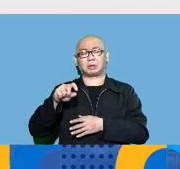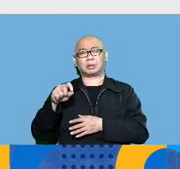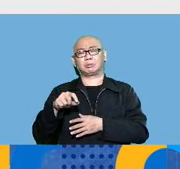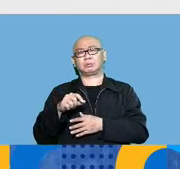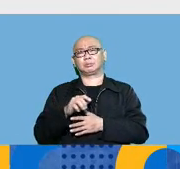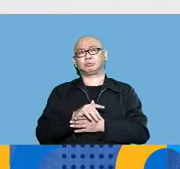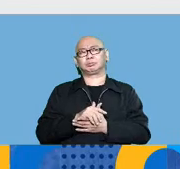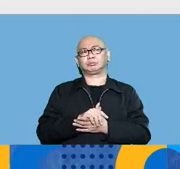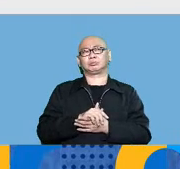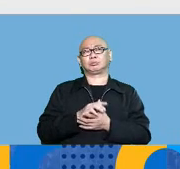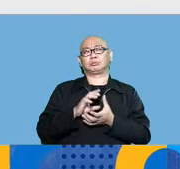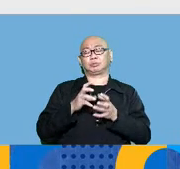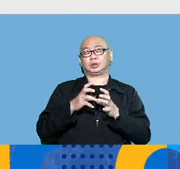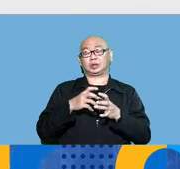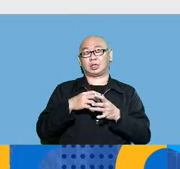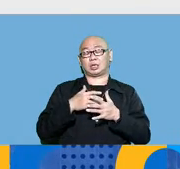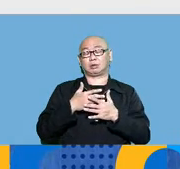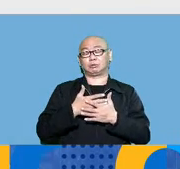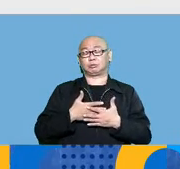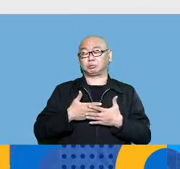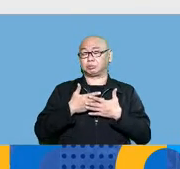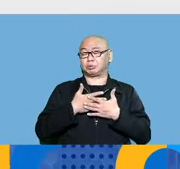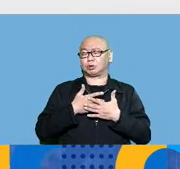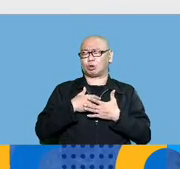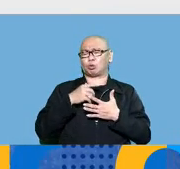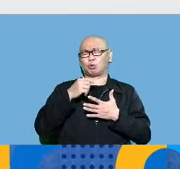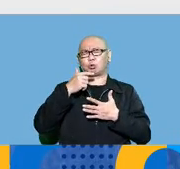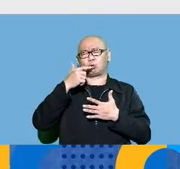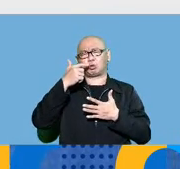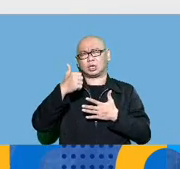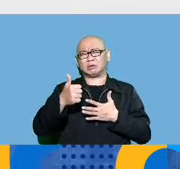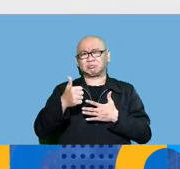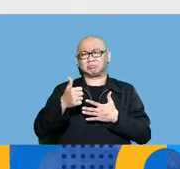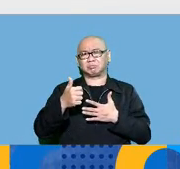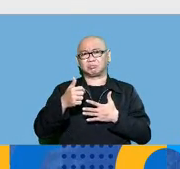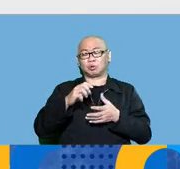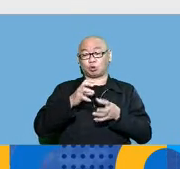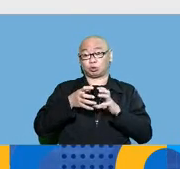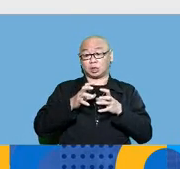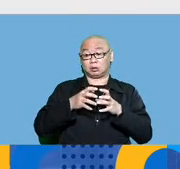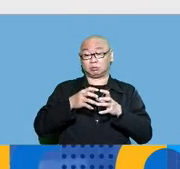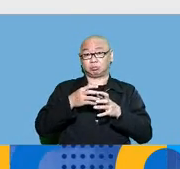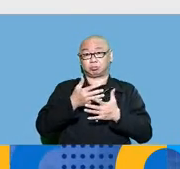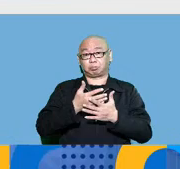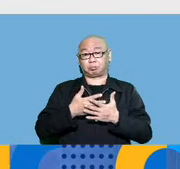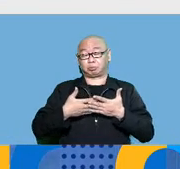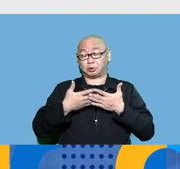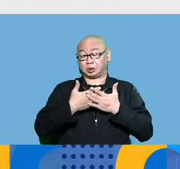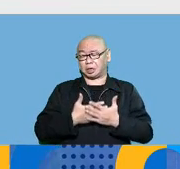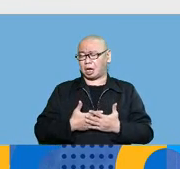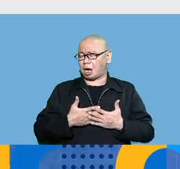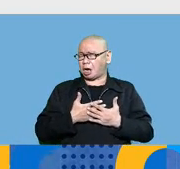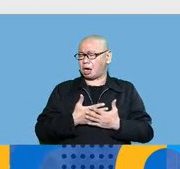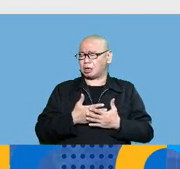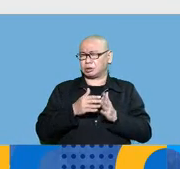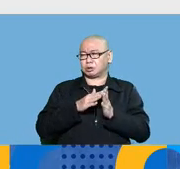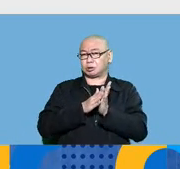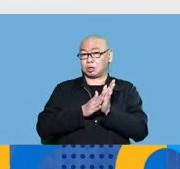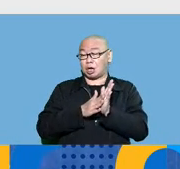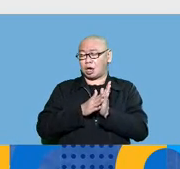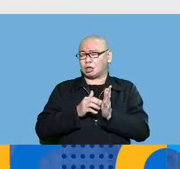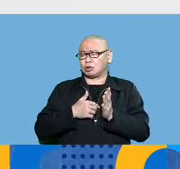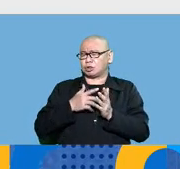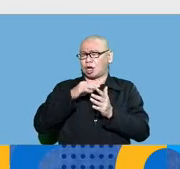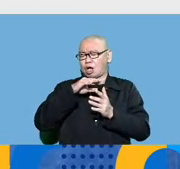unik karena biji buah yang dimakan akan tetap utuh selama proses pencernaan, sehingga saat dikeluarkan akan jatuh ke